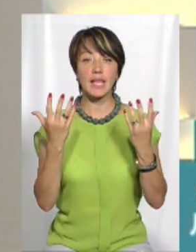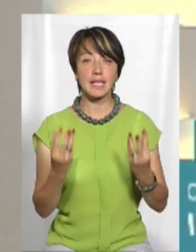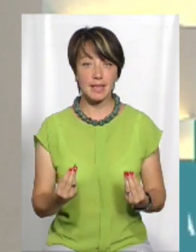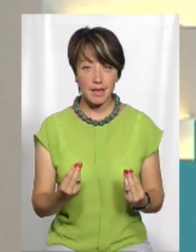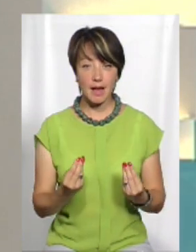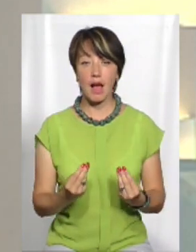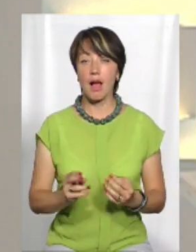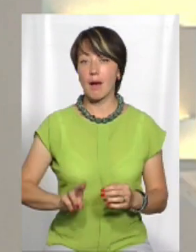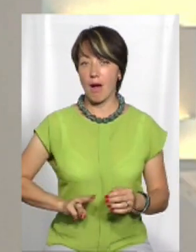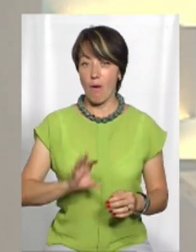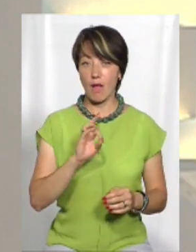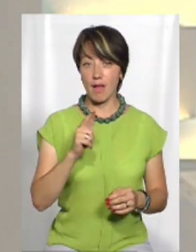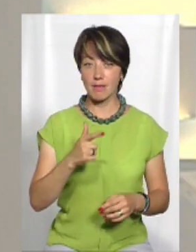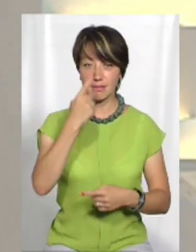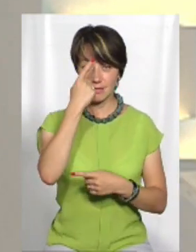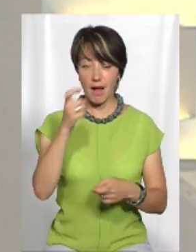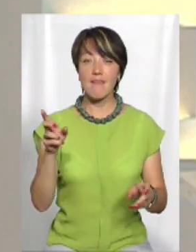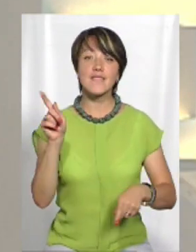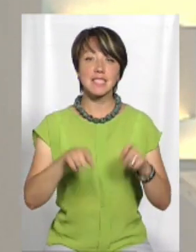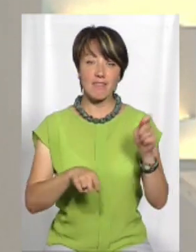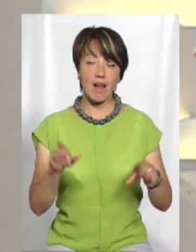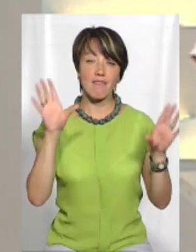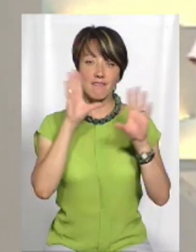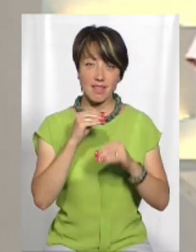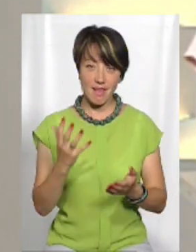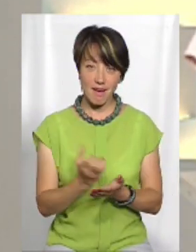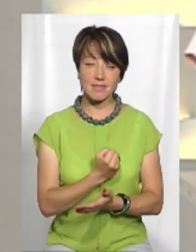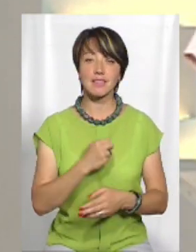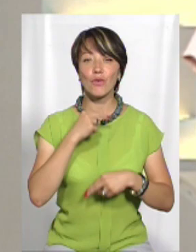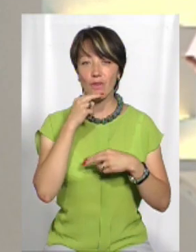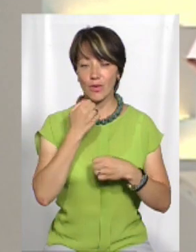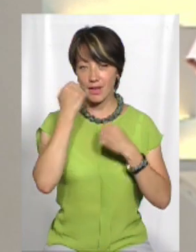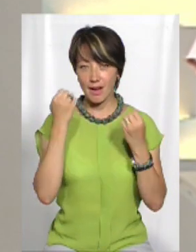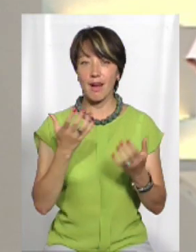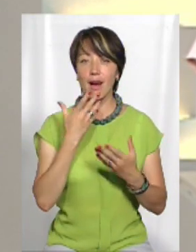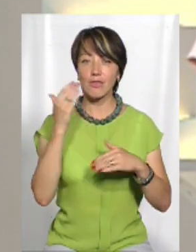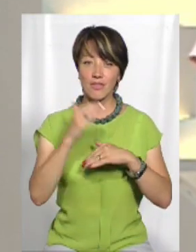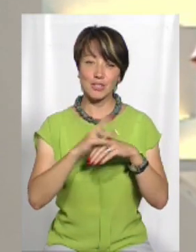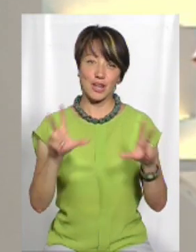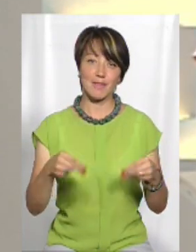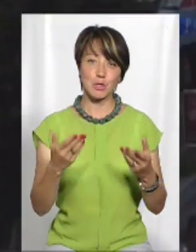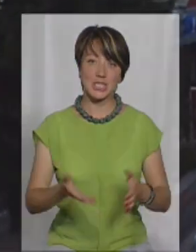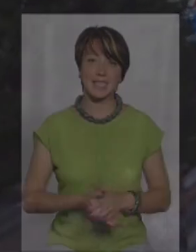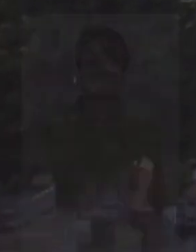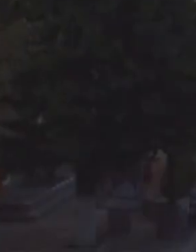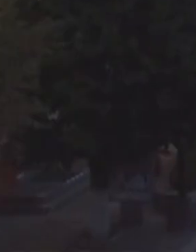вихідних. Пан Олег запевнив, що фестиваль вдався. Дякую всім за увагу. Гарного вечора. Нехай щастить.